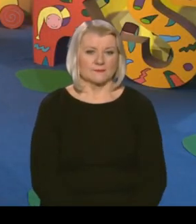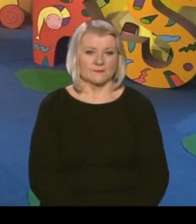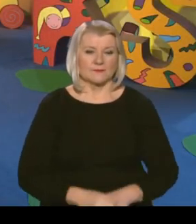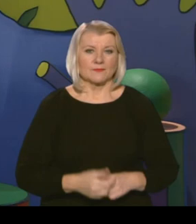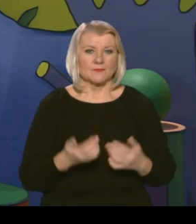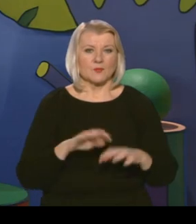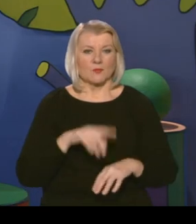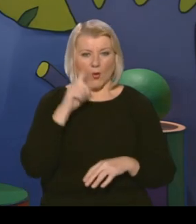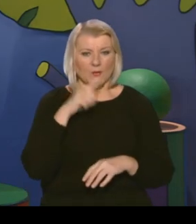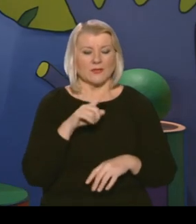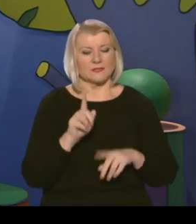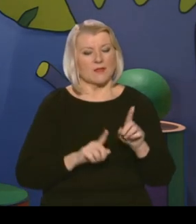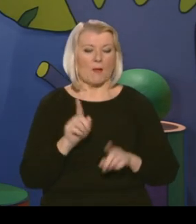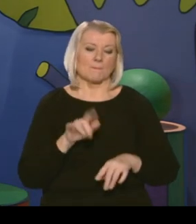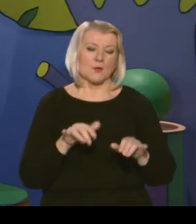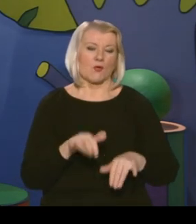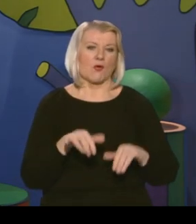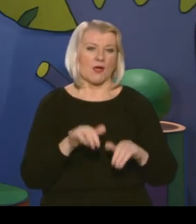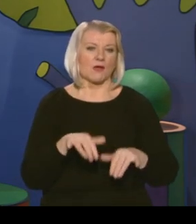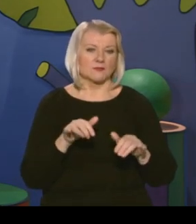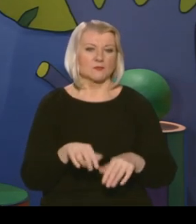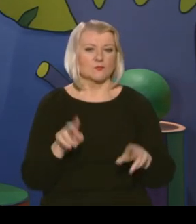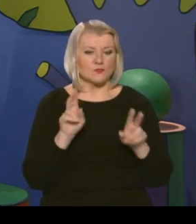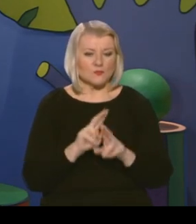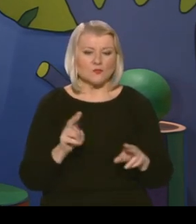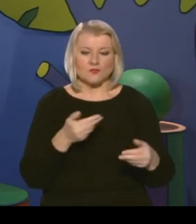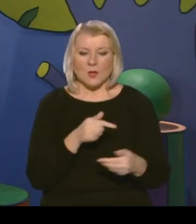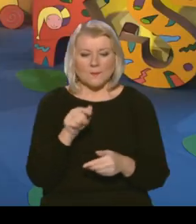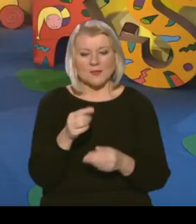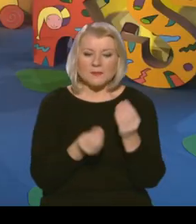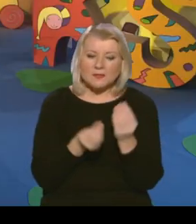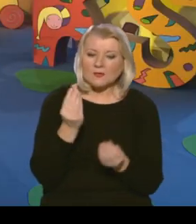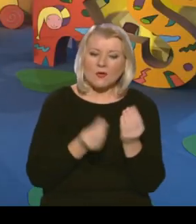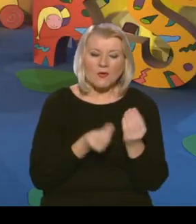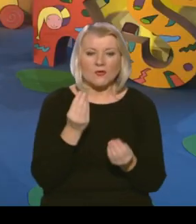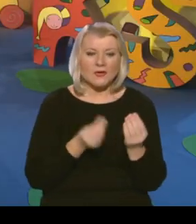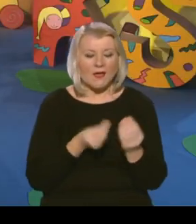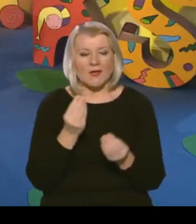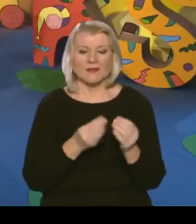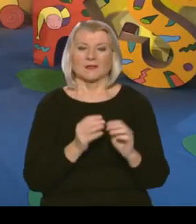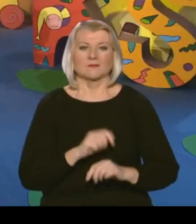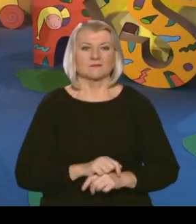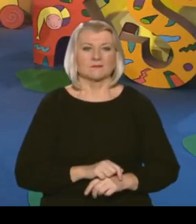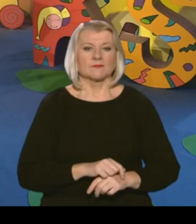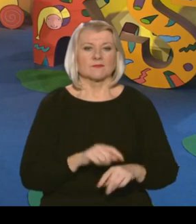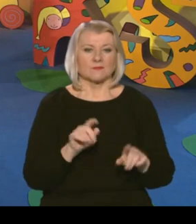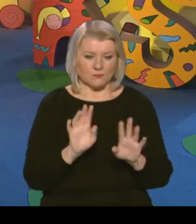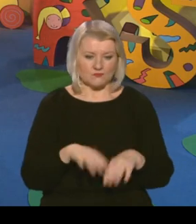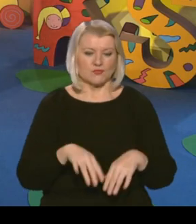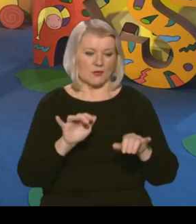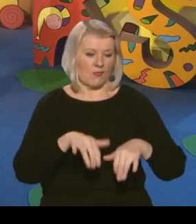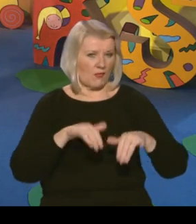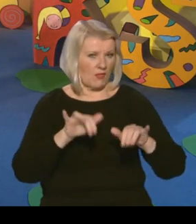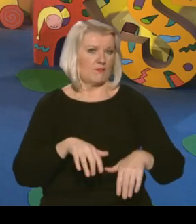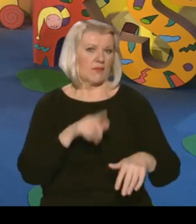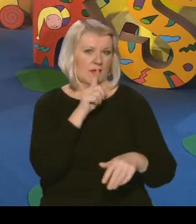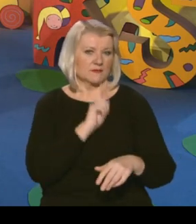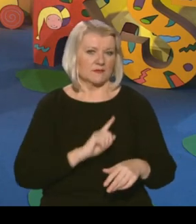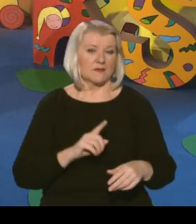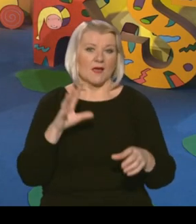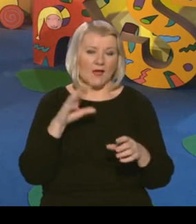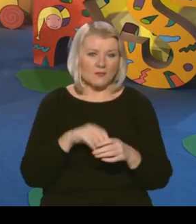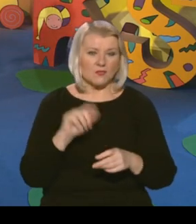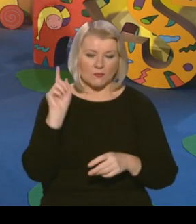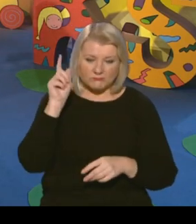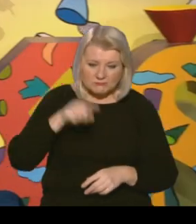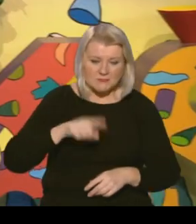na procházku a může si hrát s miminkem, ahoj, a krásně ho kolébat. A přitom se